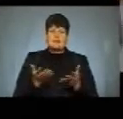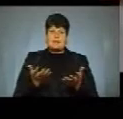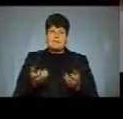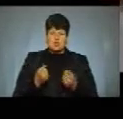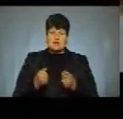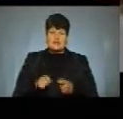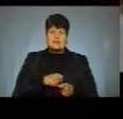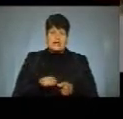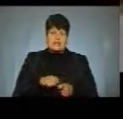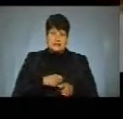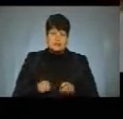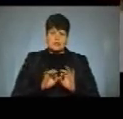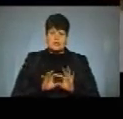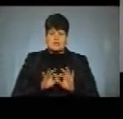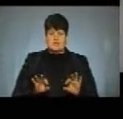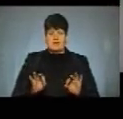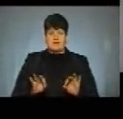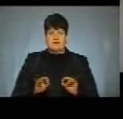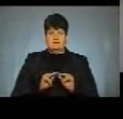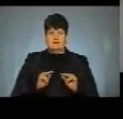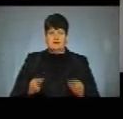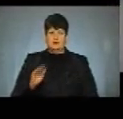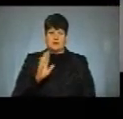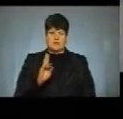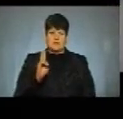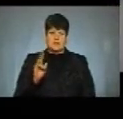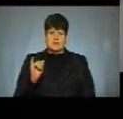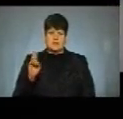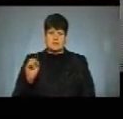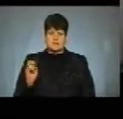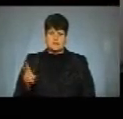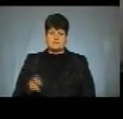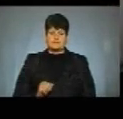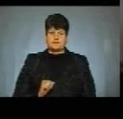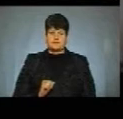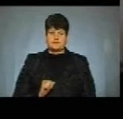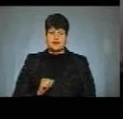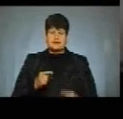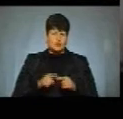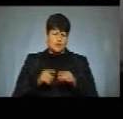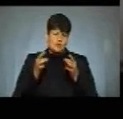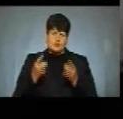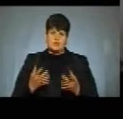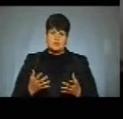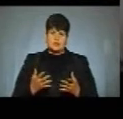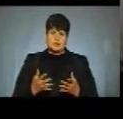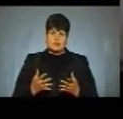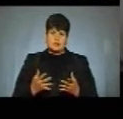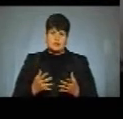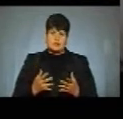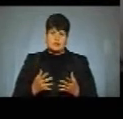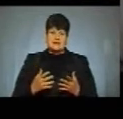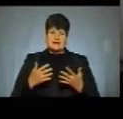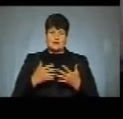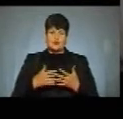доцент кафедри історії України та археології Володимир Кіцак. Технологія проста. Сітку основу ми